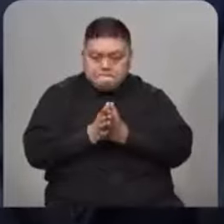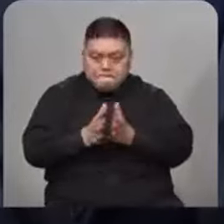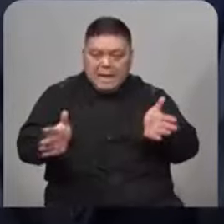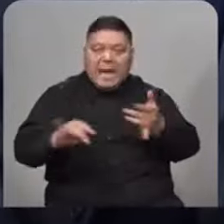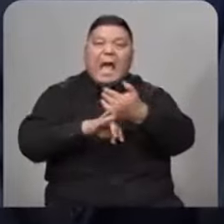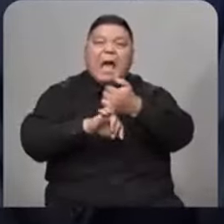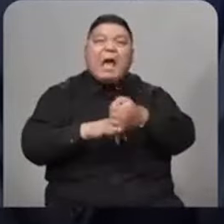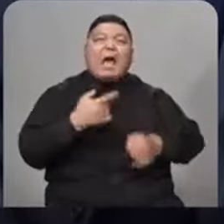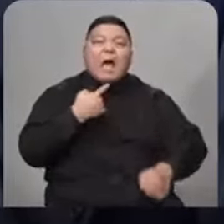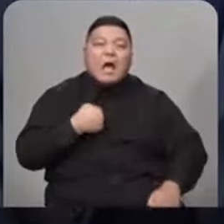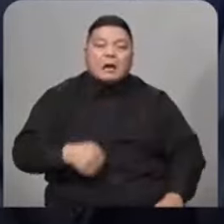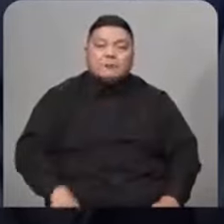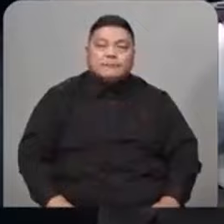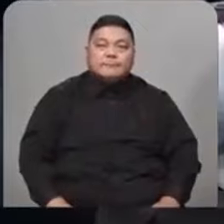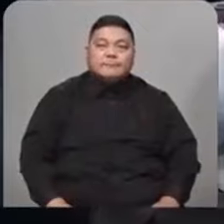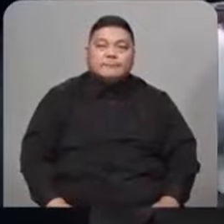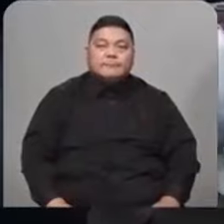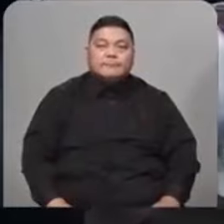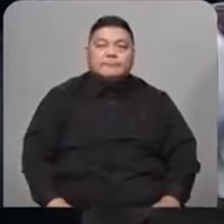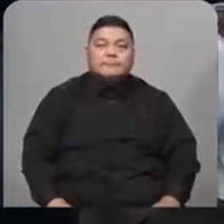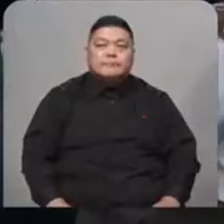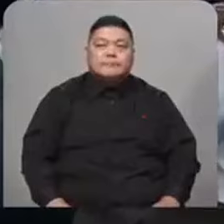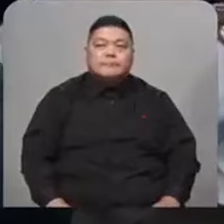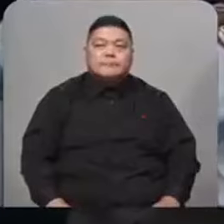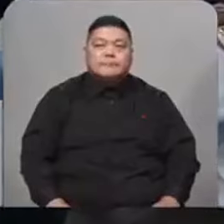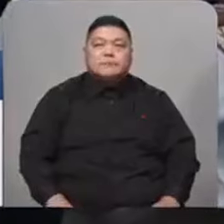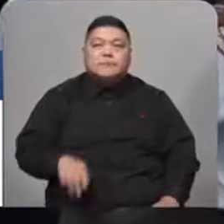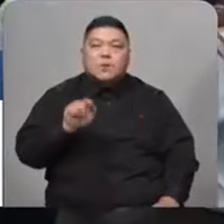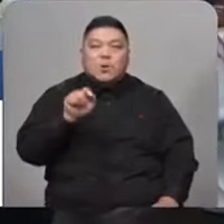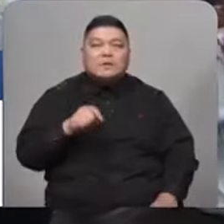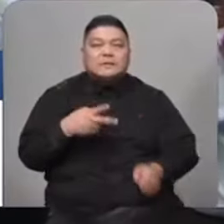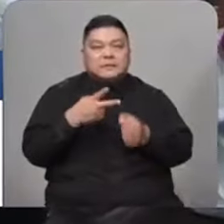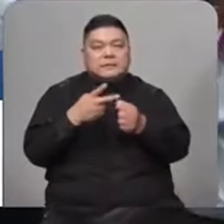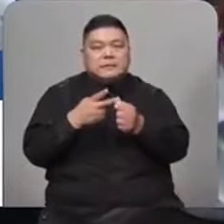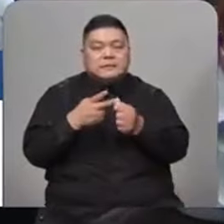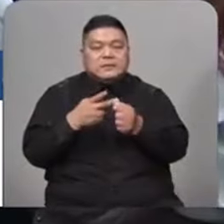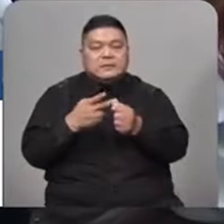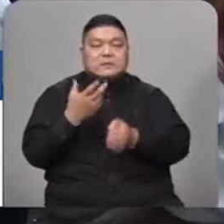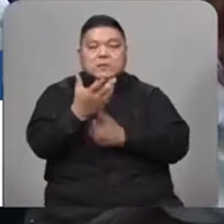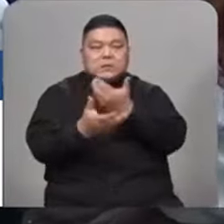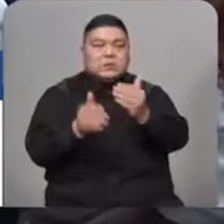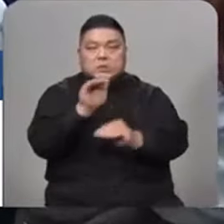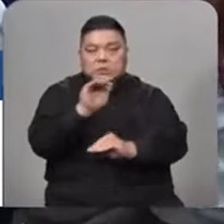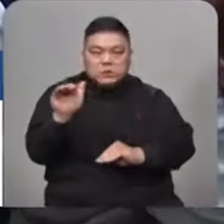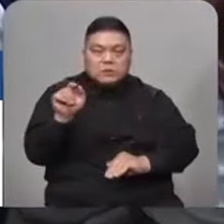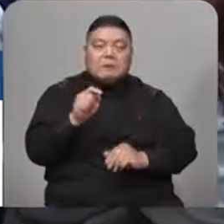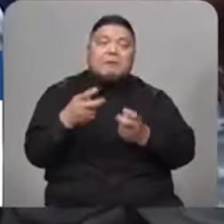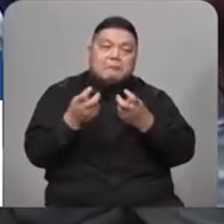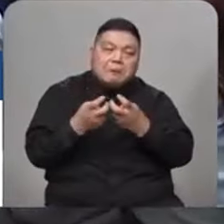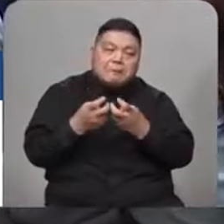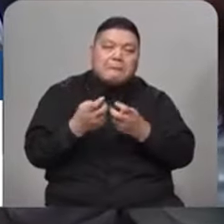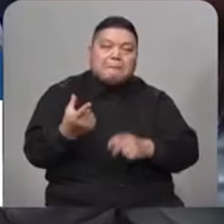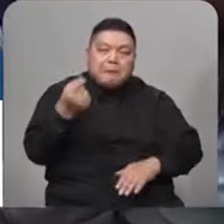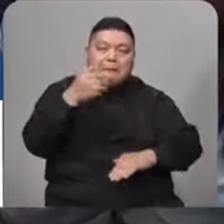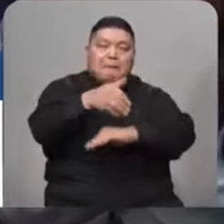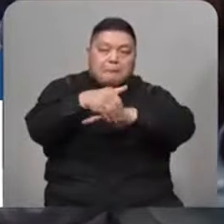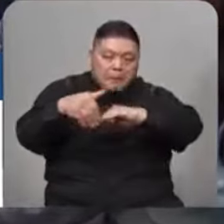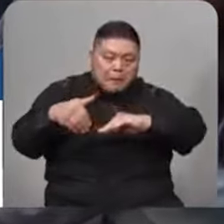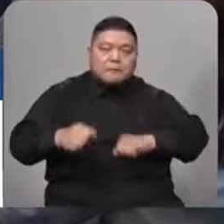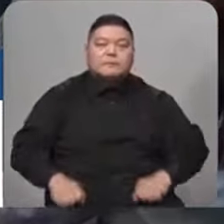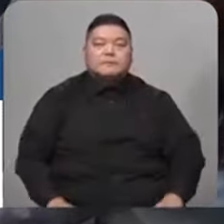거라고 약속했습니다 의 이전의 기준과 원칙 방법을 조속히